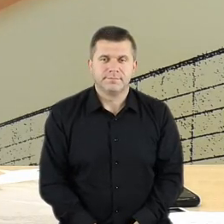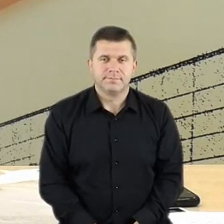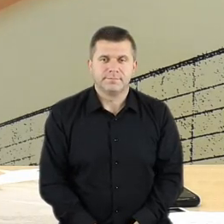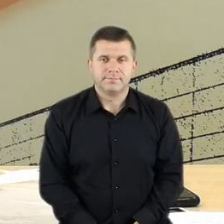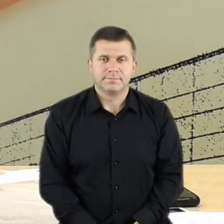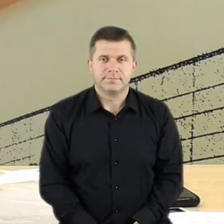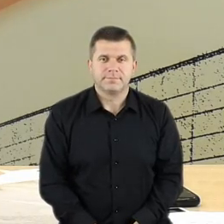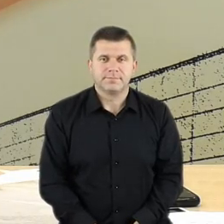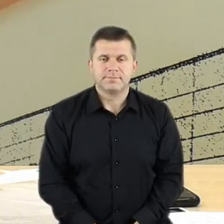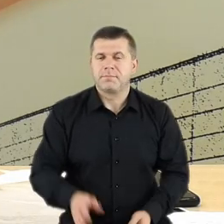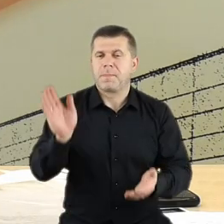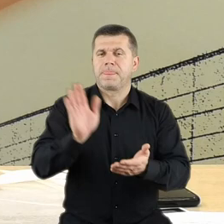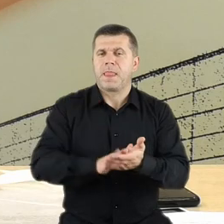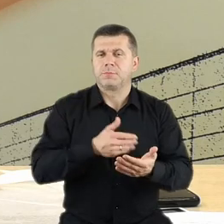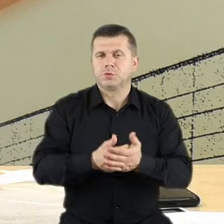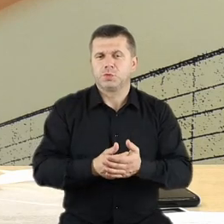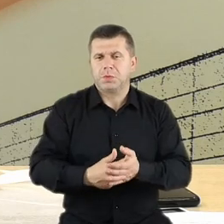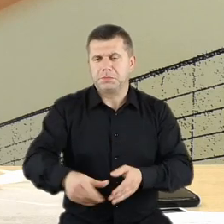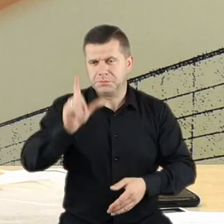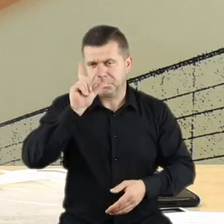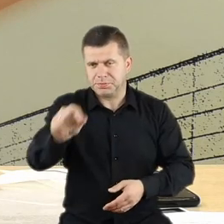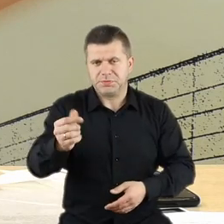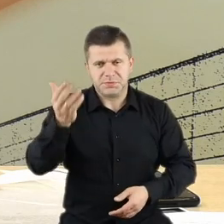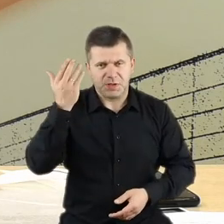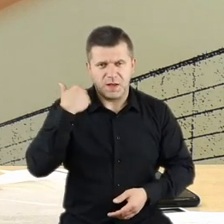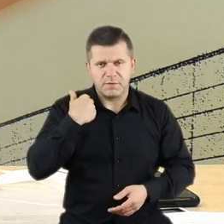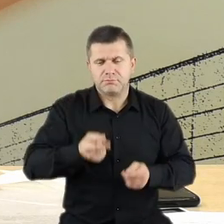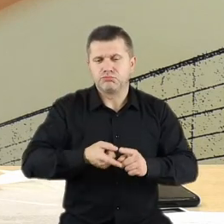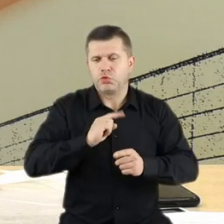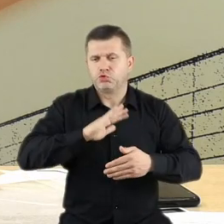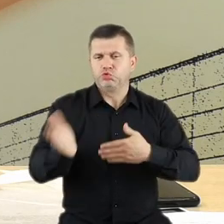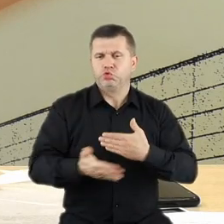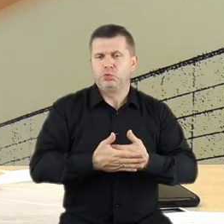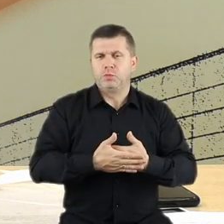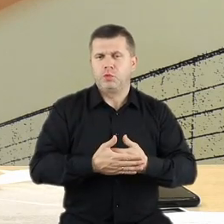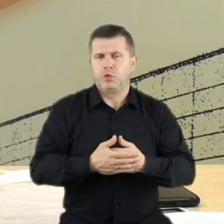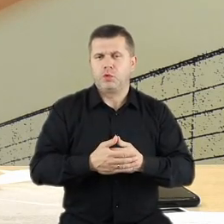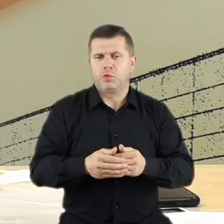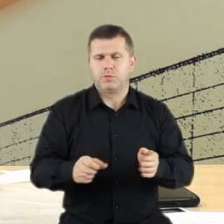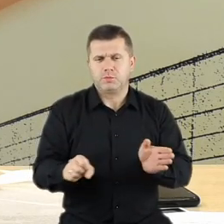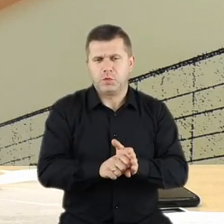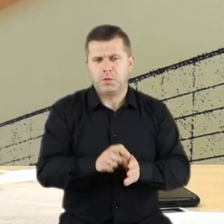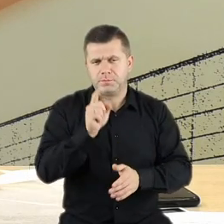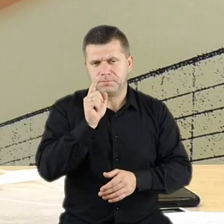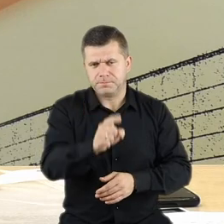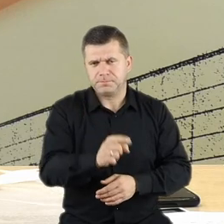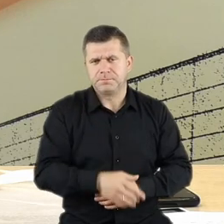o na przykład szło się dawniej je przed ślubem szło się do pociesza